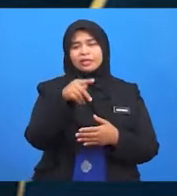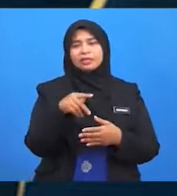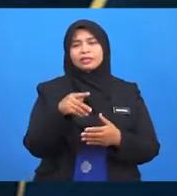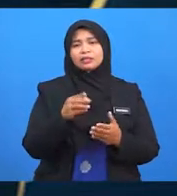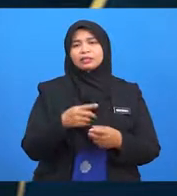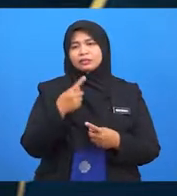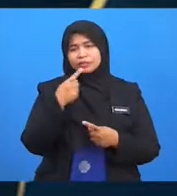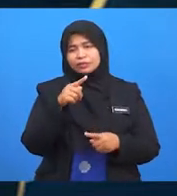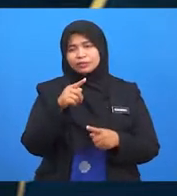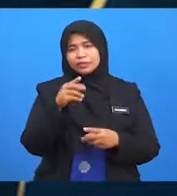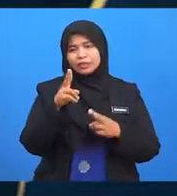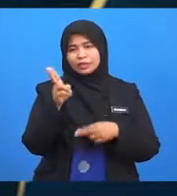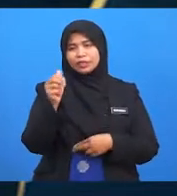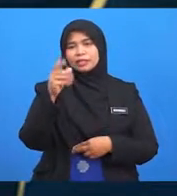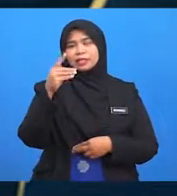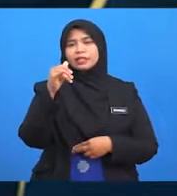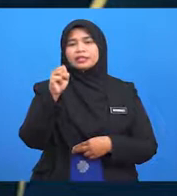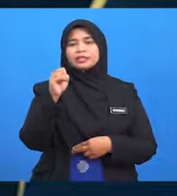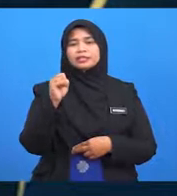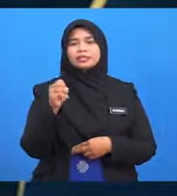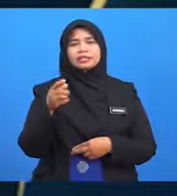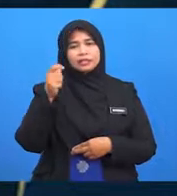tuntutan hadis yang kita baca tadi.